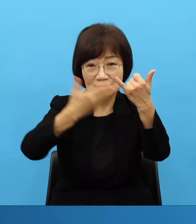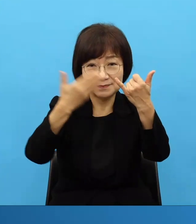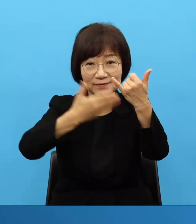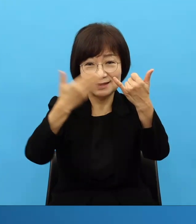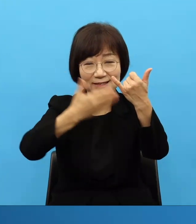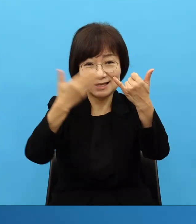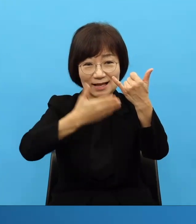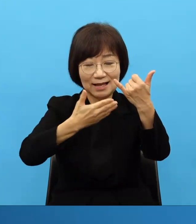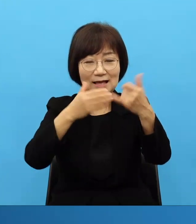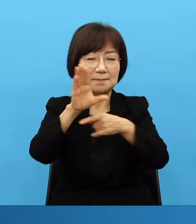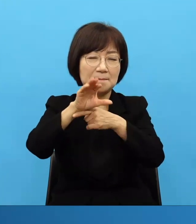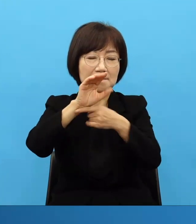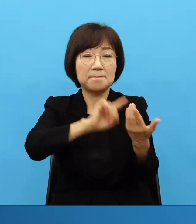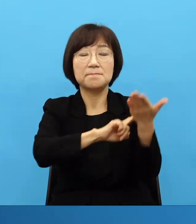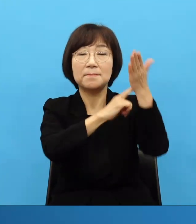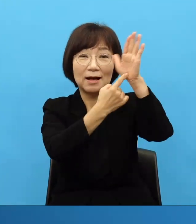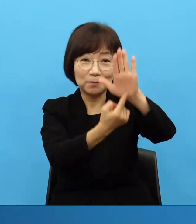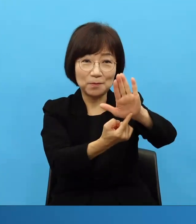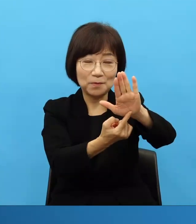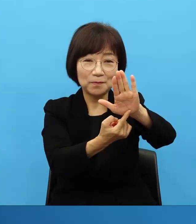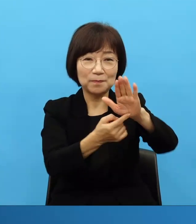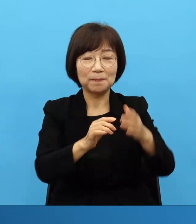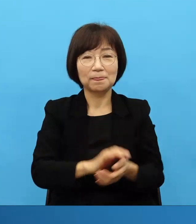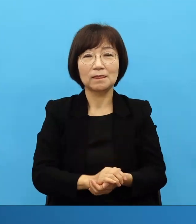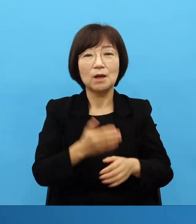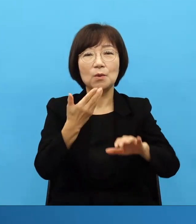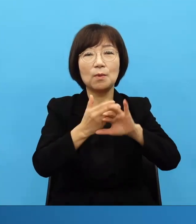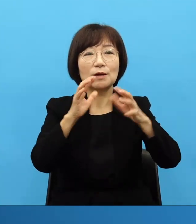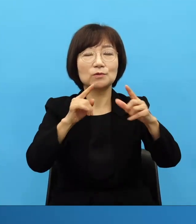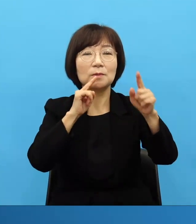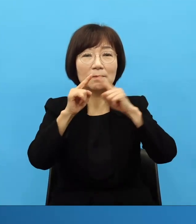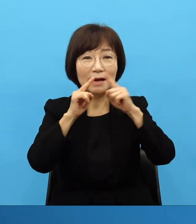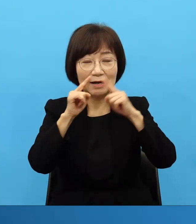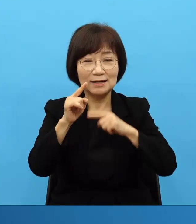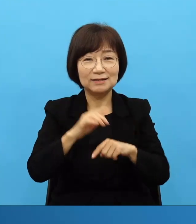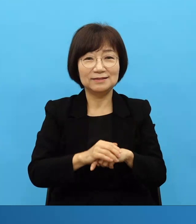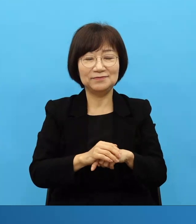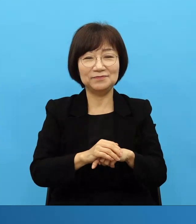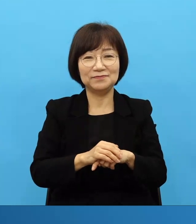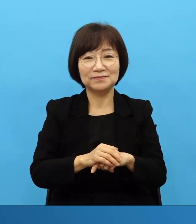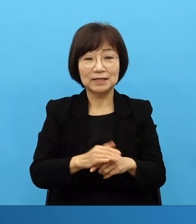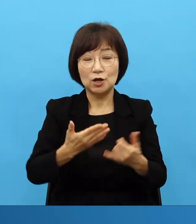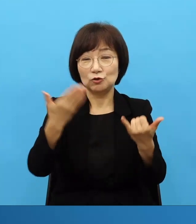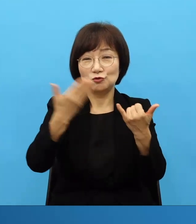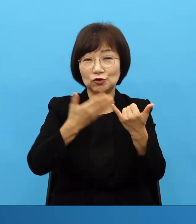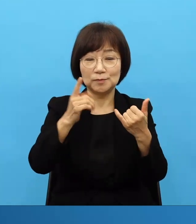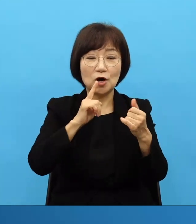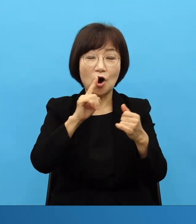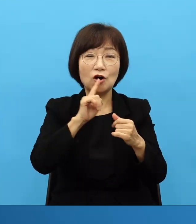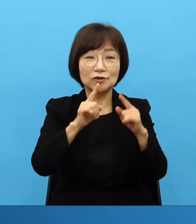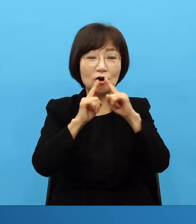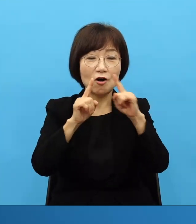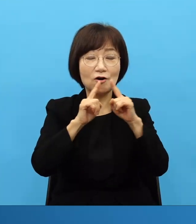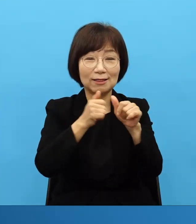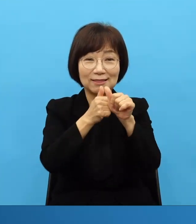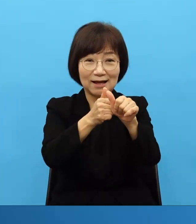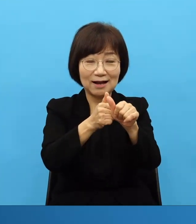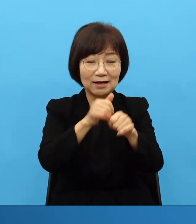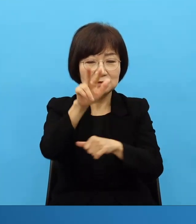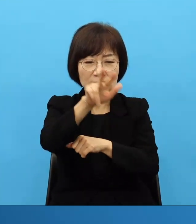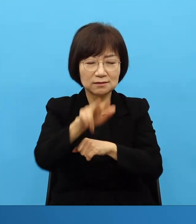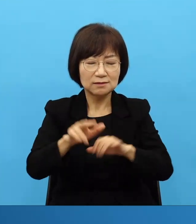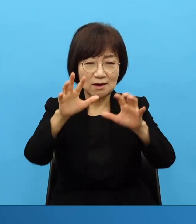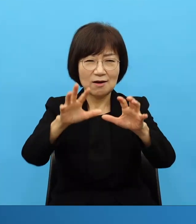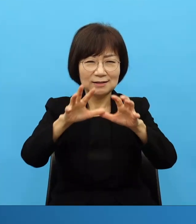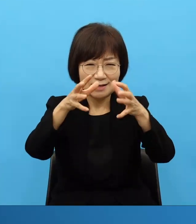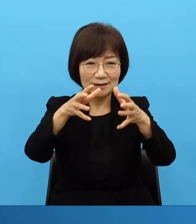통해 생중계되며 다국어는 위아.kr과 유튜브 각 언어별 채널에서 전국과 세계교회